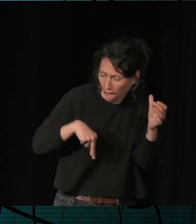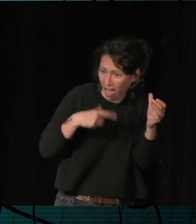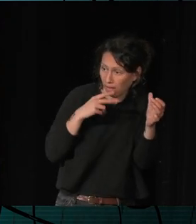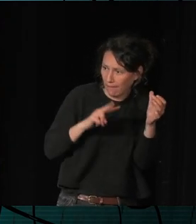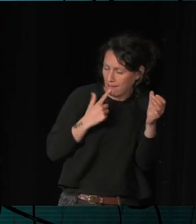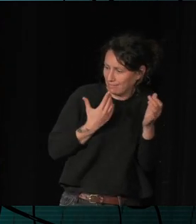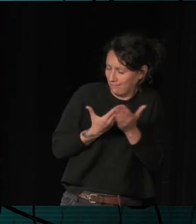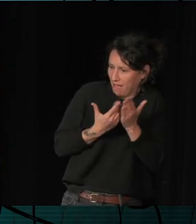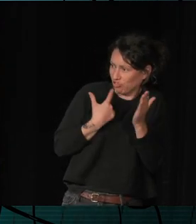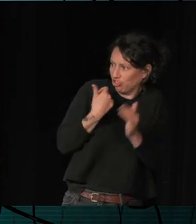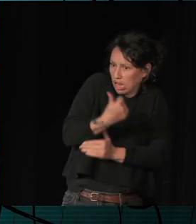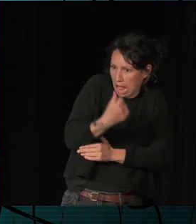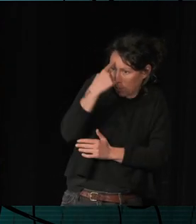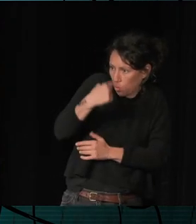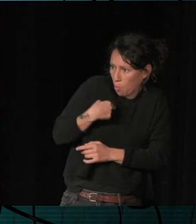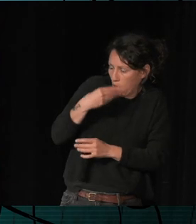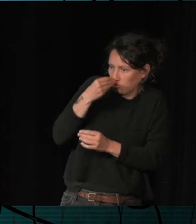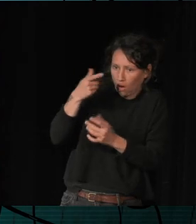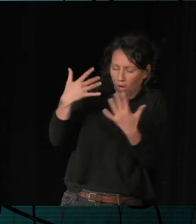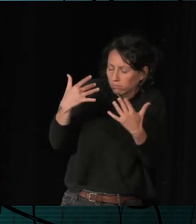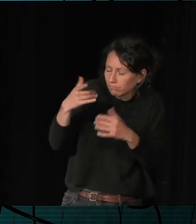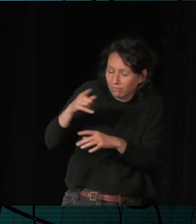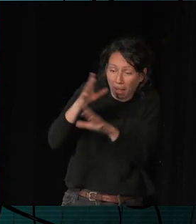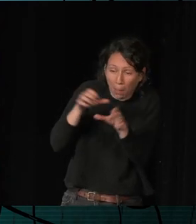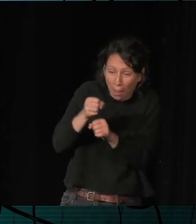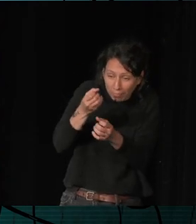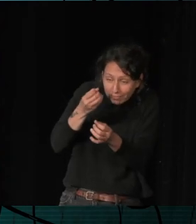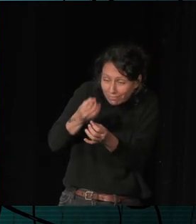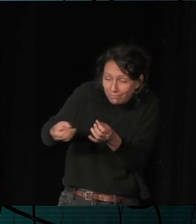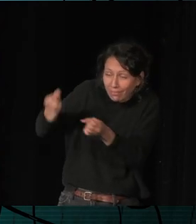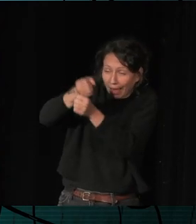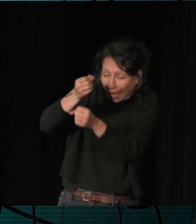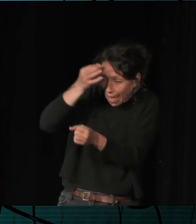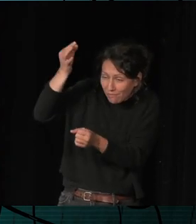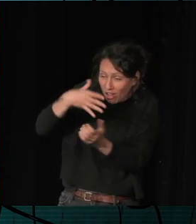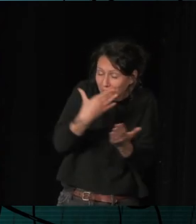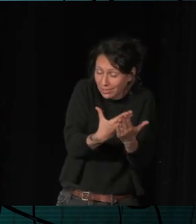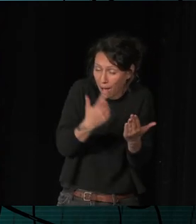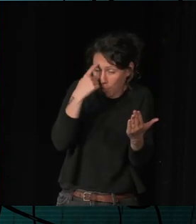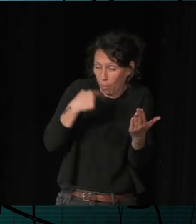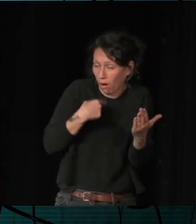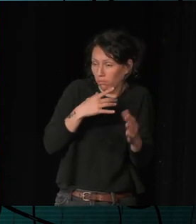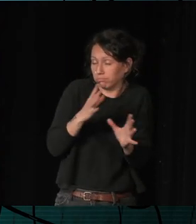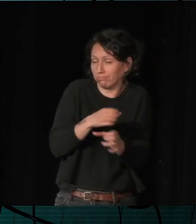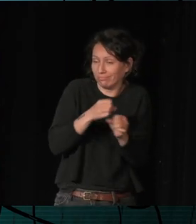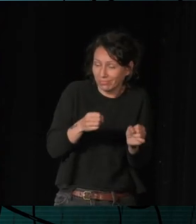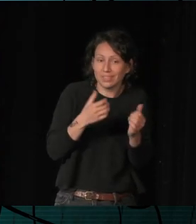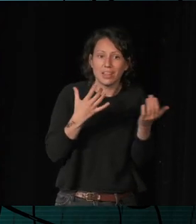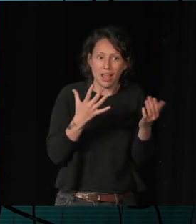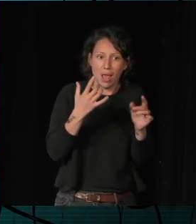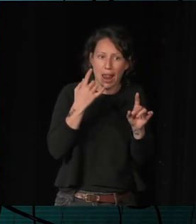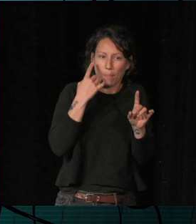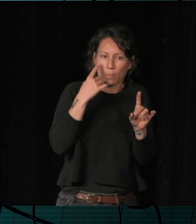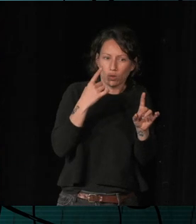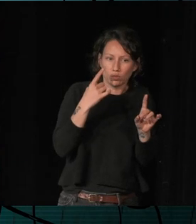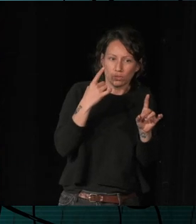C'est le grand coup de génie du jeu, je crois. Alors, ça m'a fait penser à Décarnation, parce que,